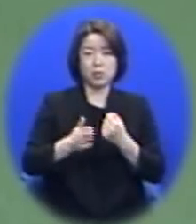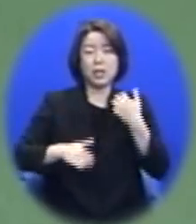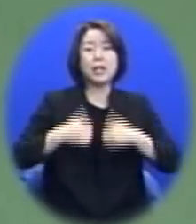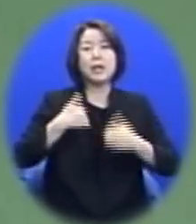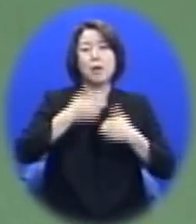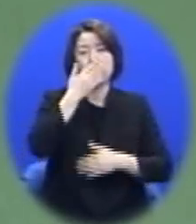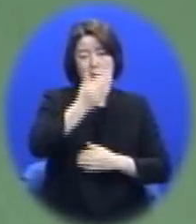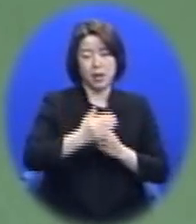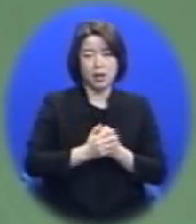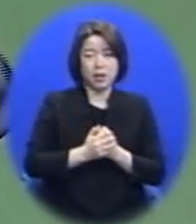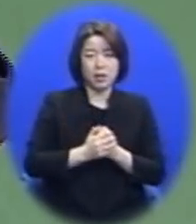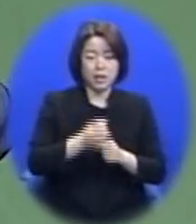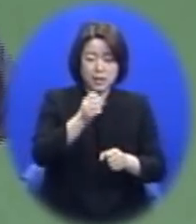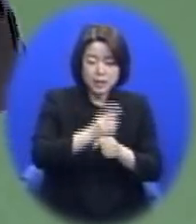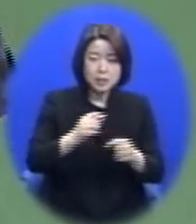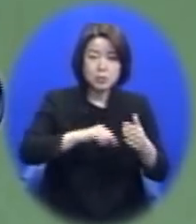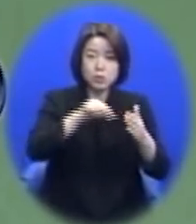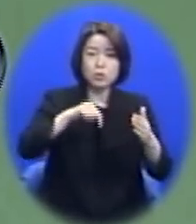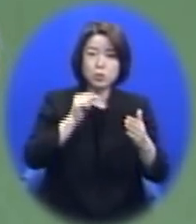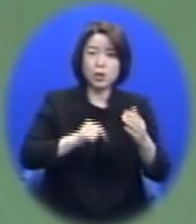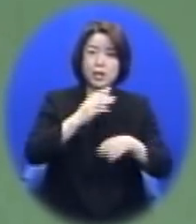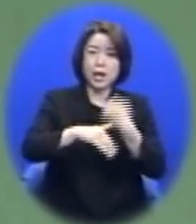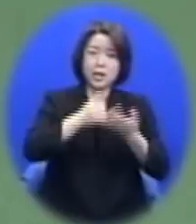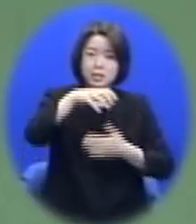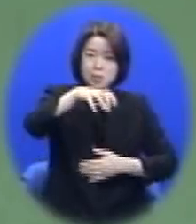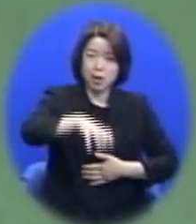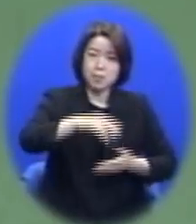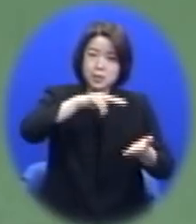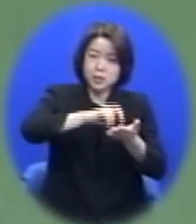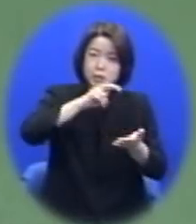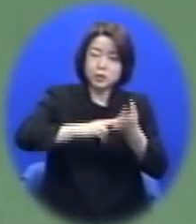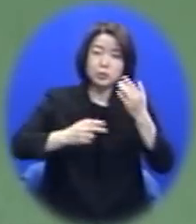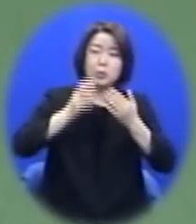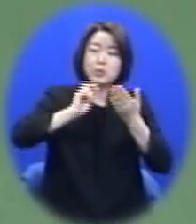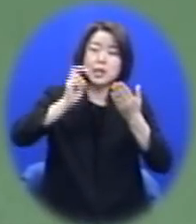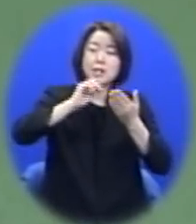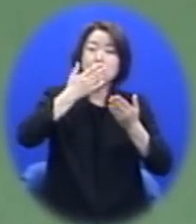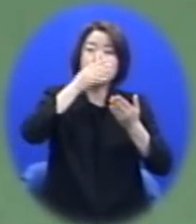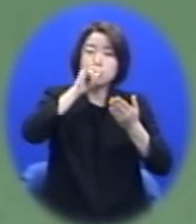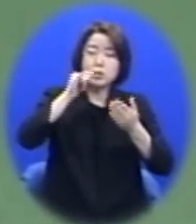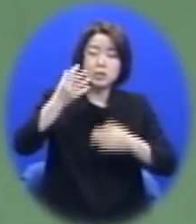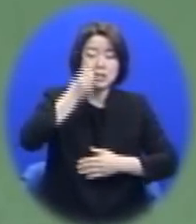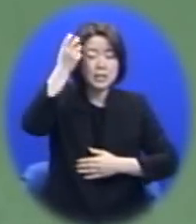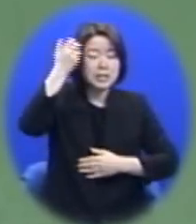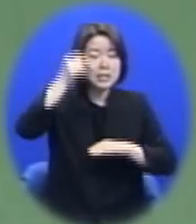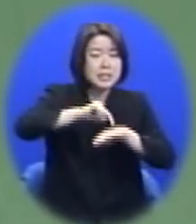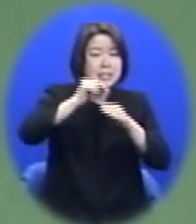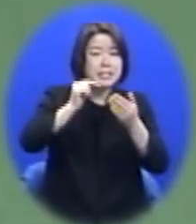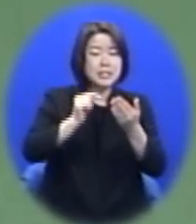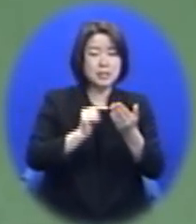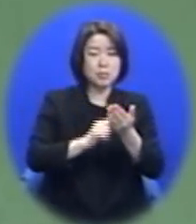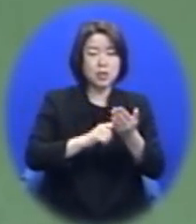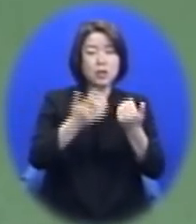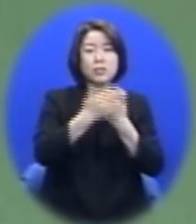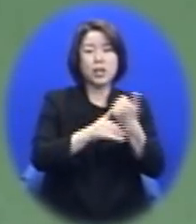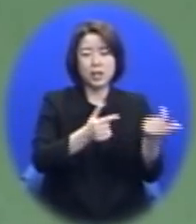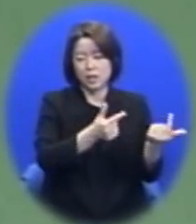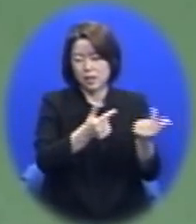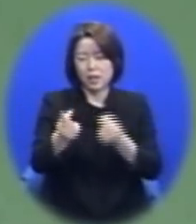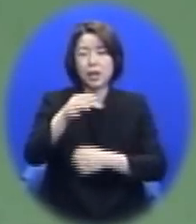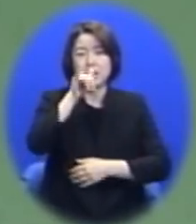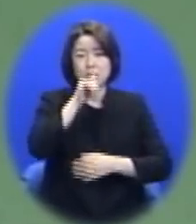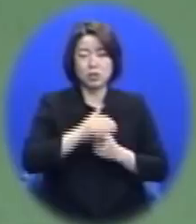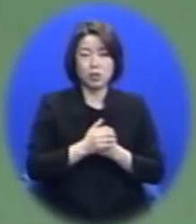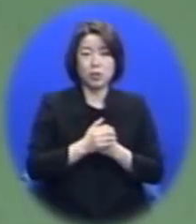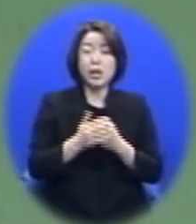우리 속에는 하나님 앞에서 뛰고 찬양할 수 있는 심령의 은혜가 다 있습니다.